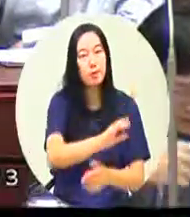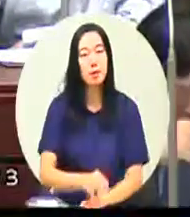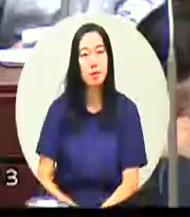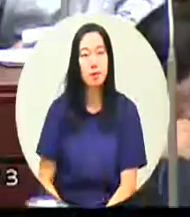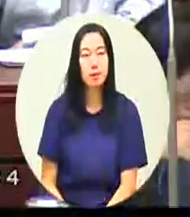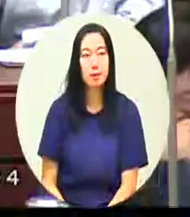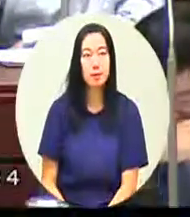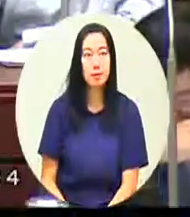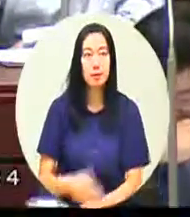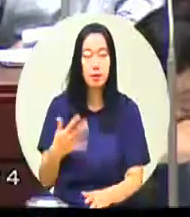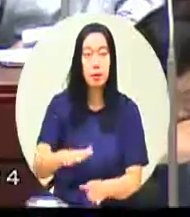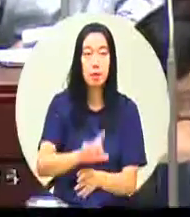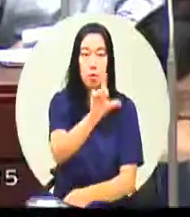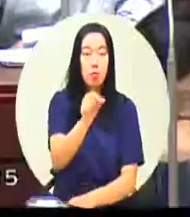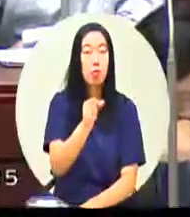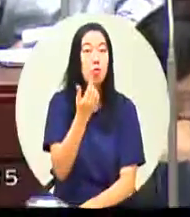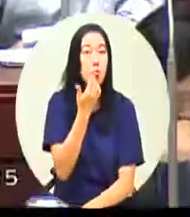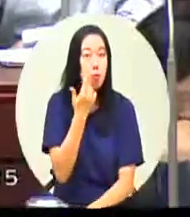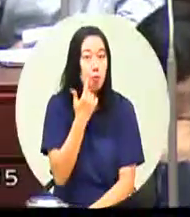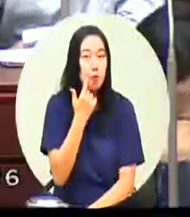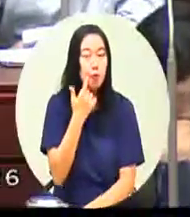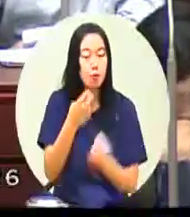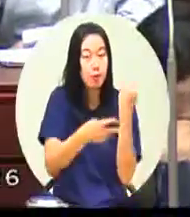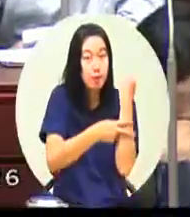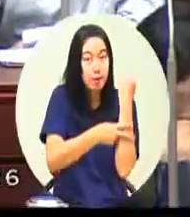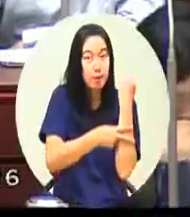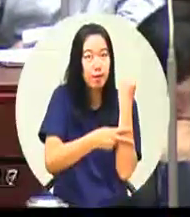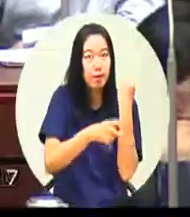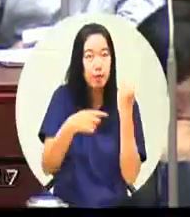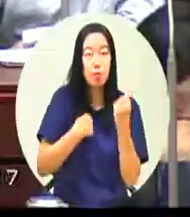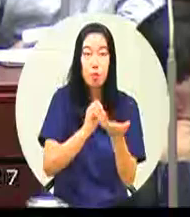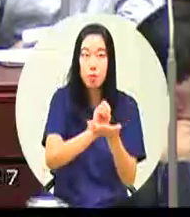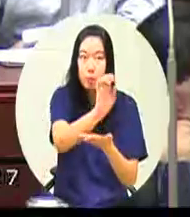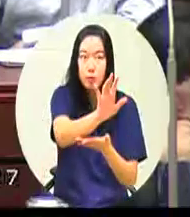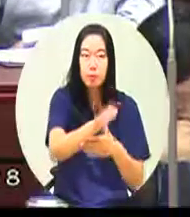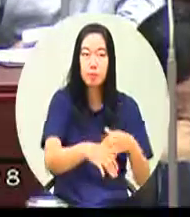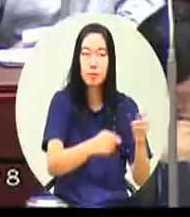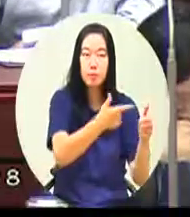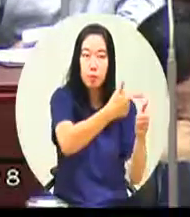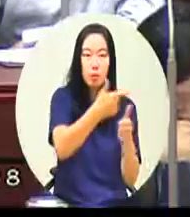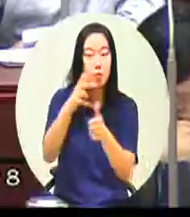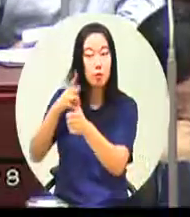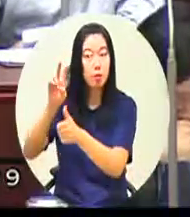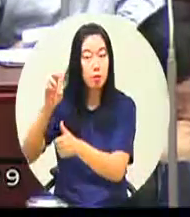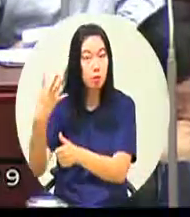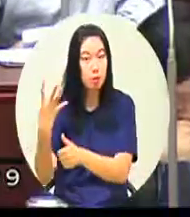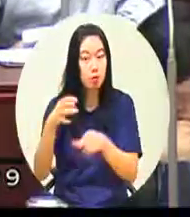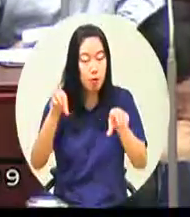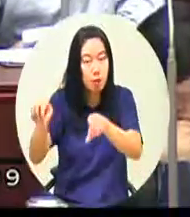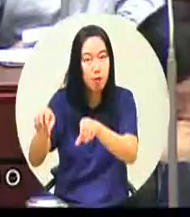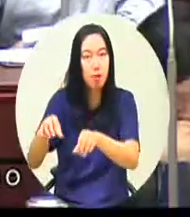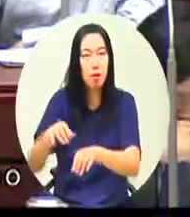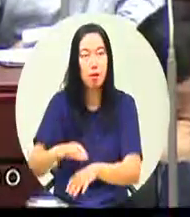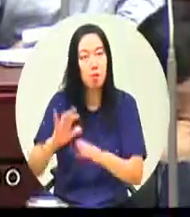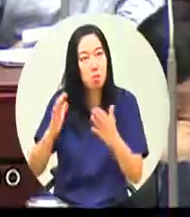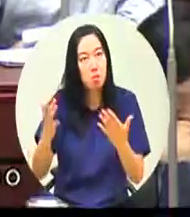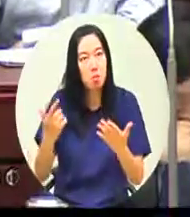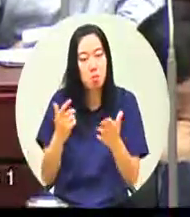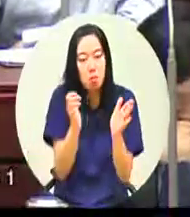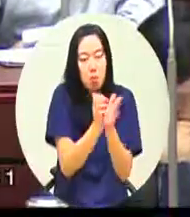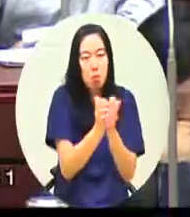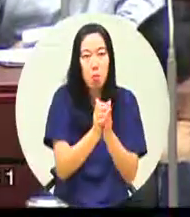的月美里的部分哈。那月美里呢，那大概就是像6到24里这个部分哈，大概。也将